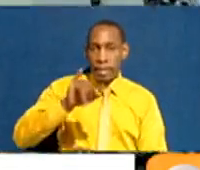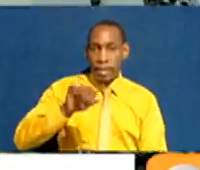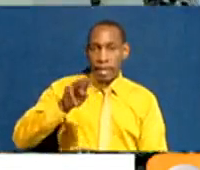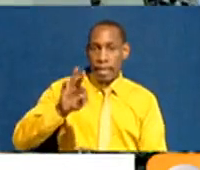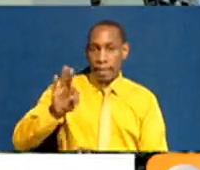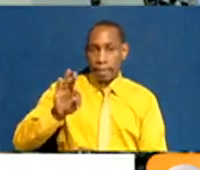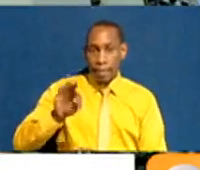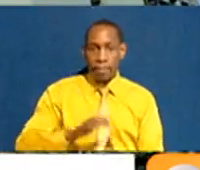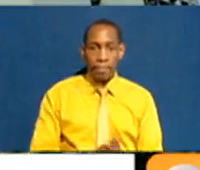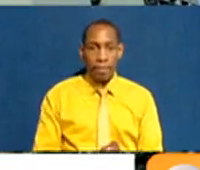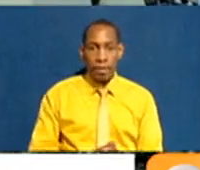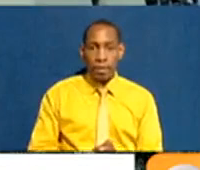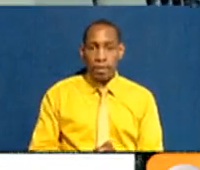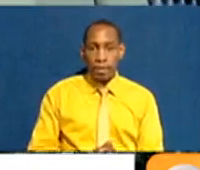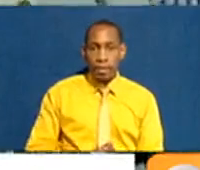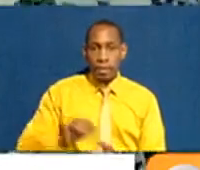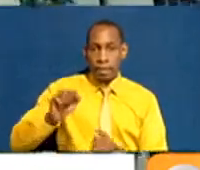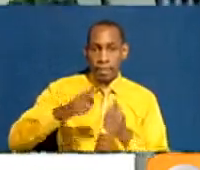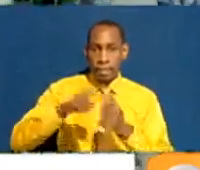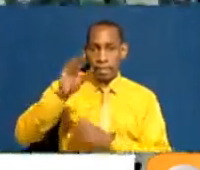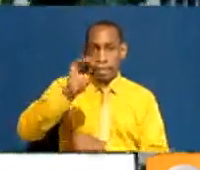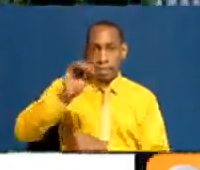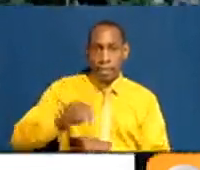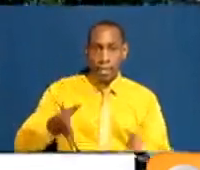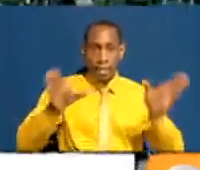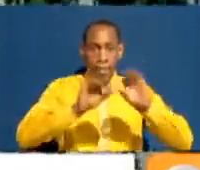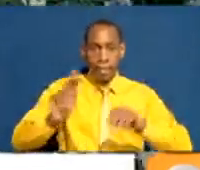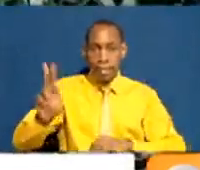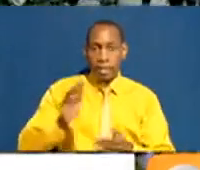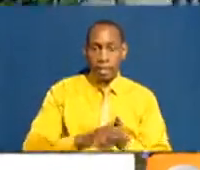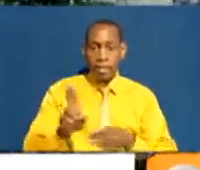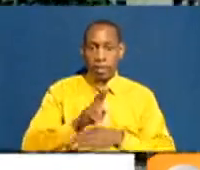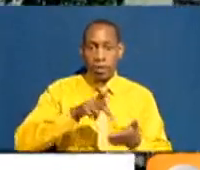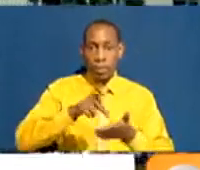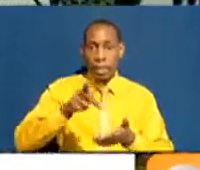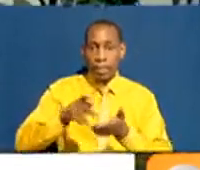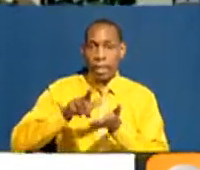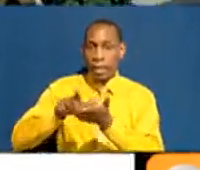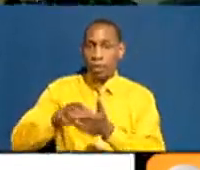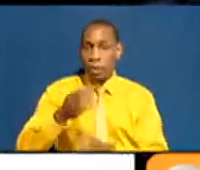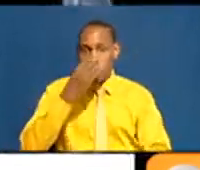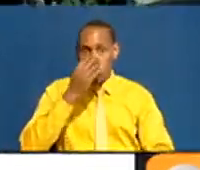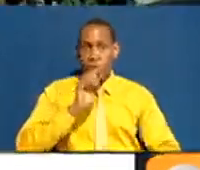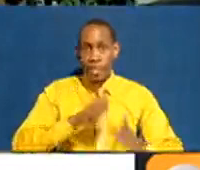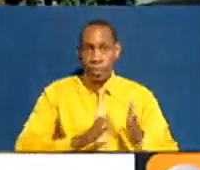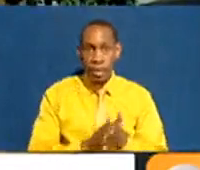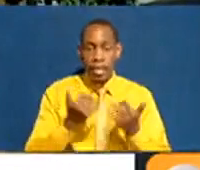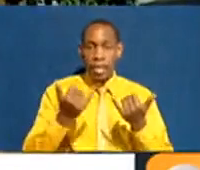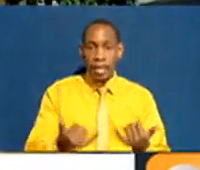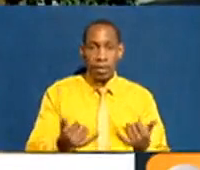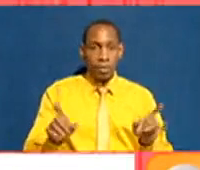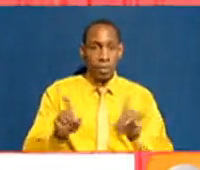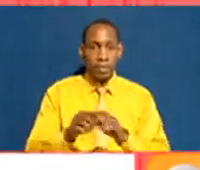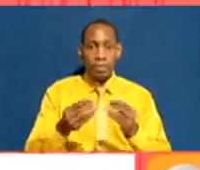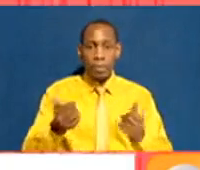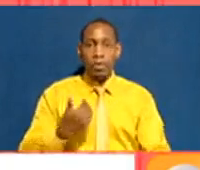IMF. Zaidi ya 57% ya bajeti ya Kenya ikitumika kulipa madeni, Ruto akisema hili nalo ana